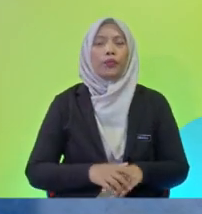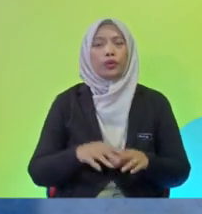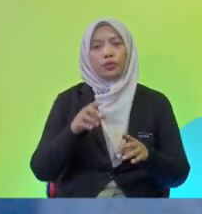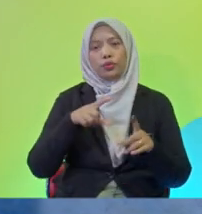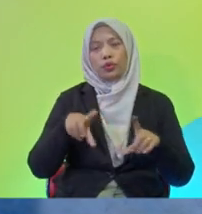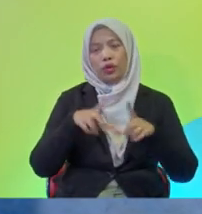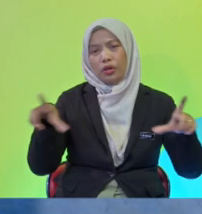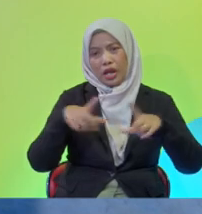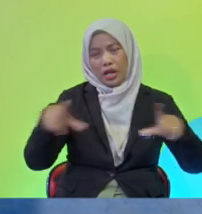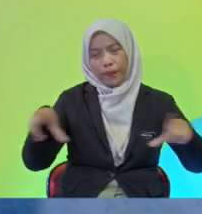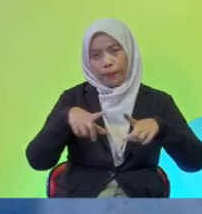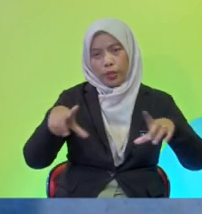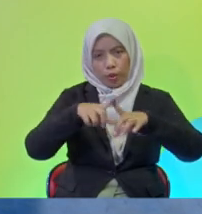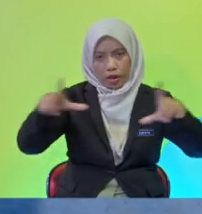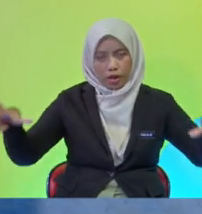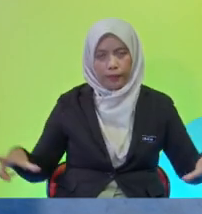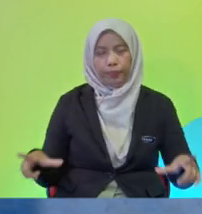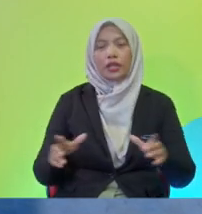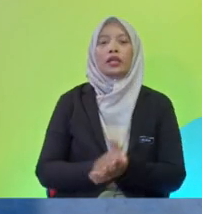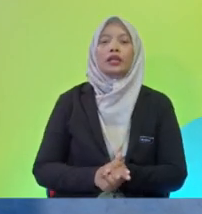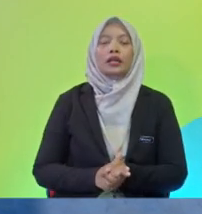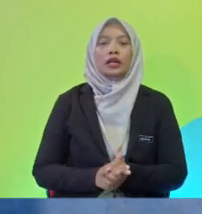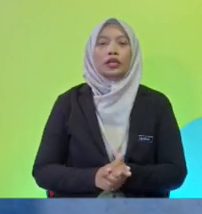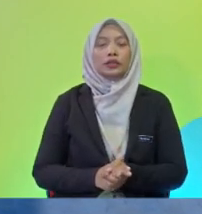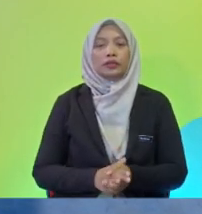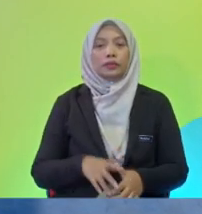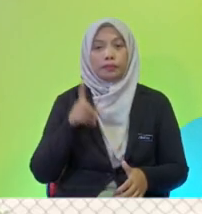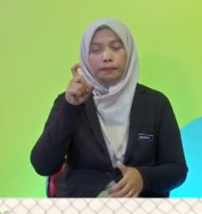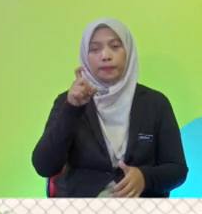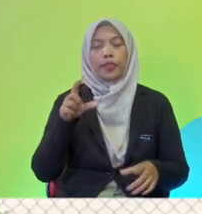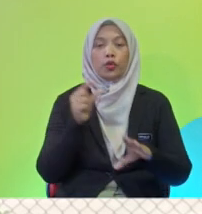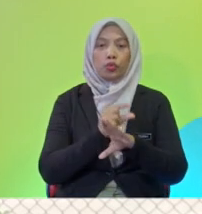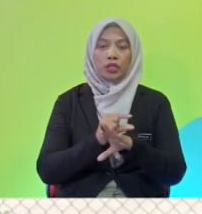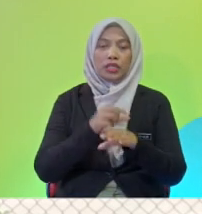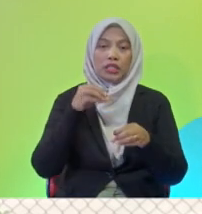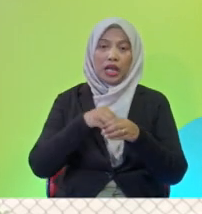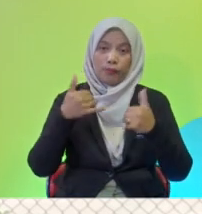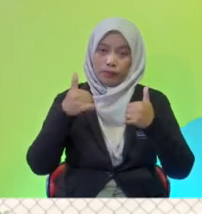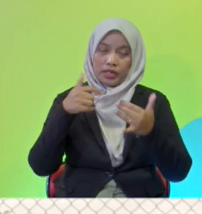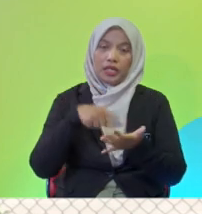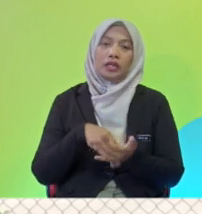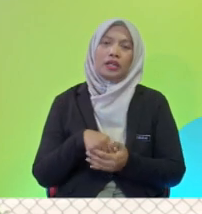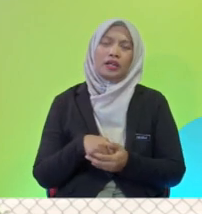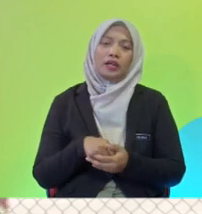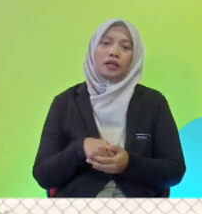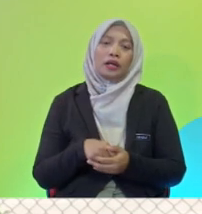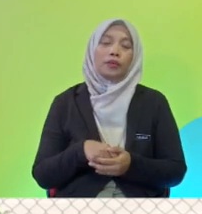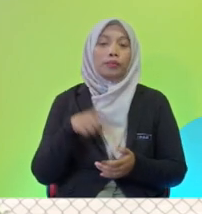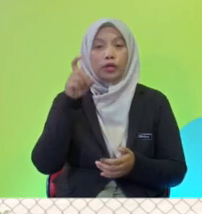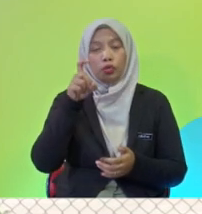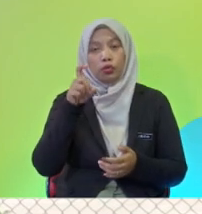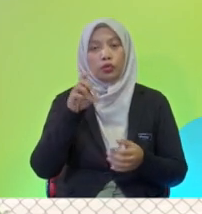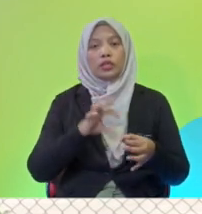biar berselerak sikit. Itu antara orang kata strategi dalam permainan dodgeball. Jadi, saya nampak cikgu dalam permainan dodgeball ni, dia perlukan